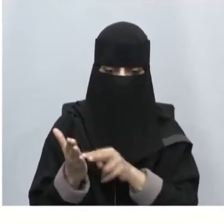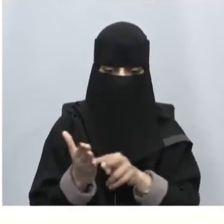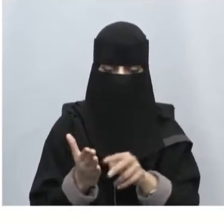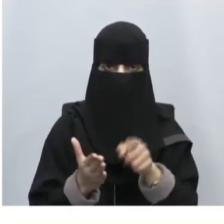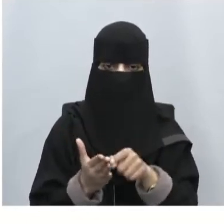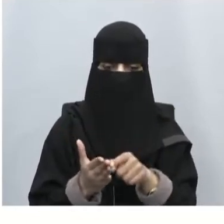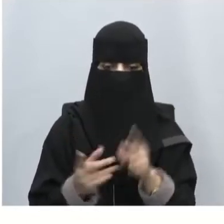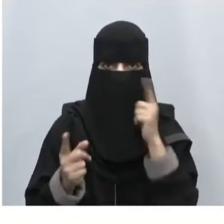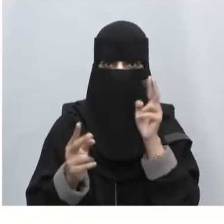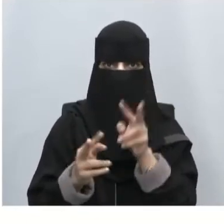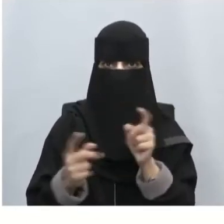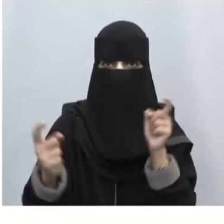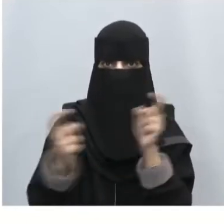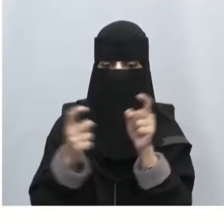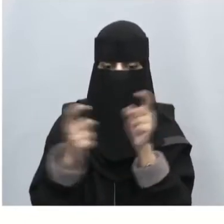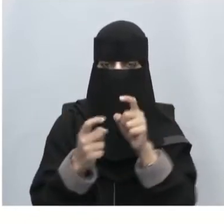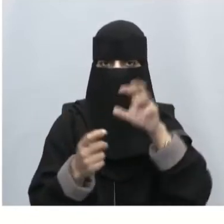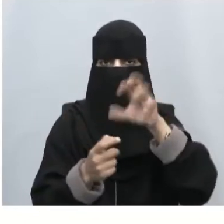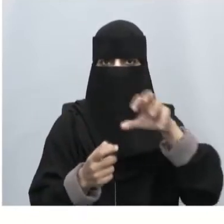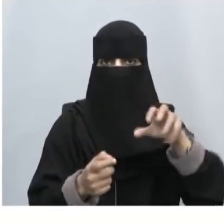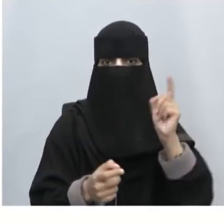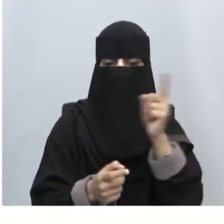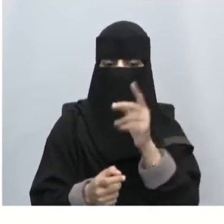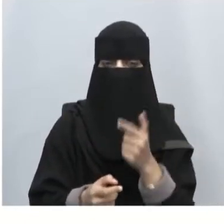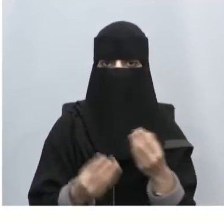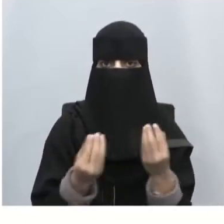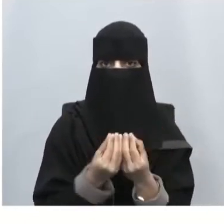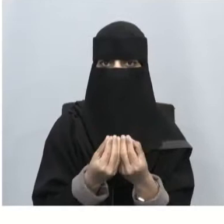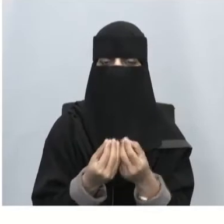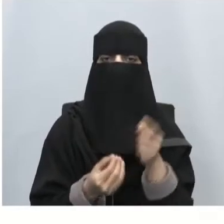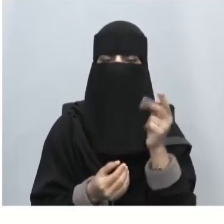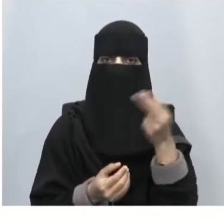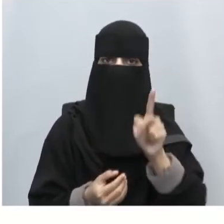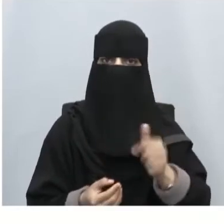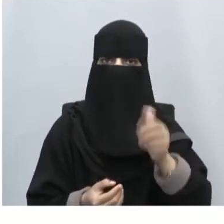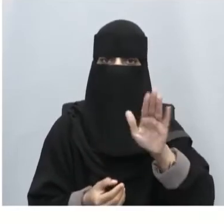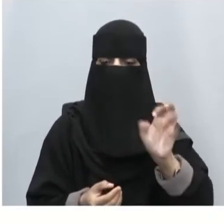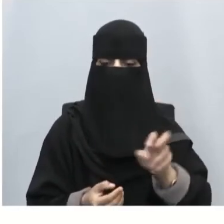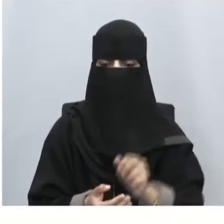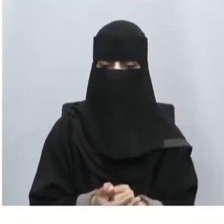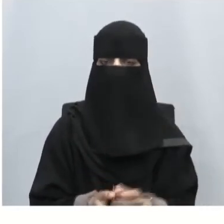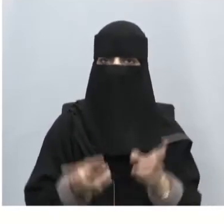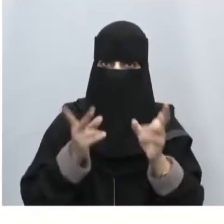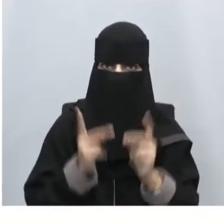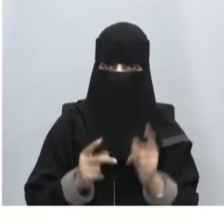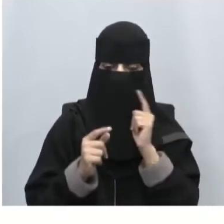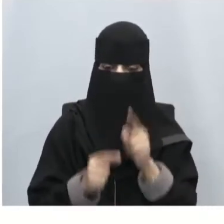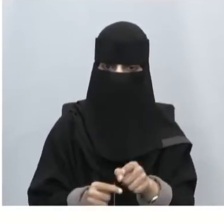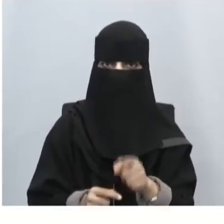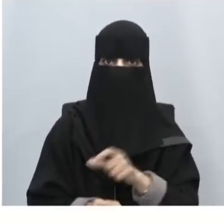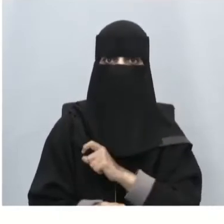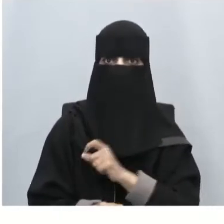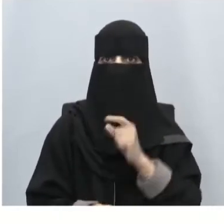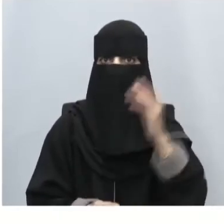الدوله الاسلاميه في تلك الفتره والدوله العباسيه بعد ذلك طلاب